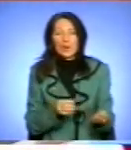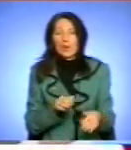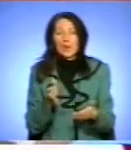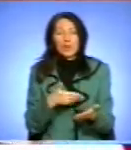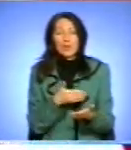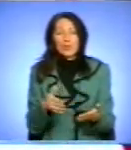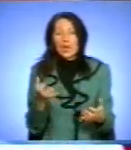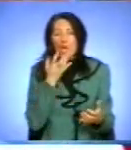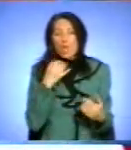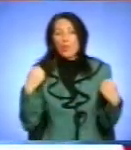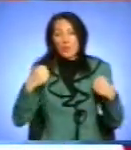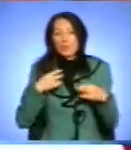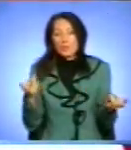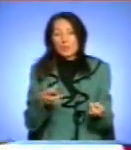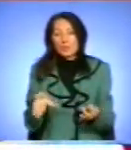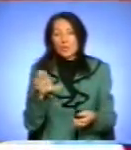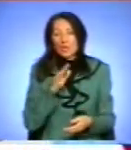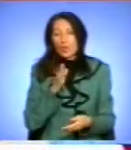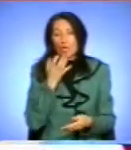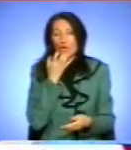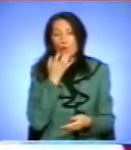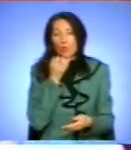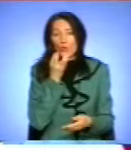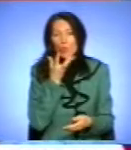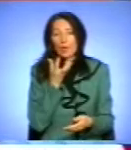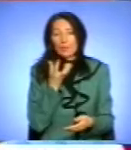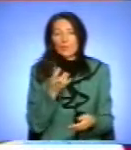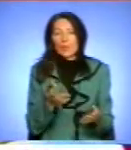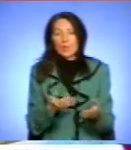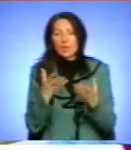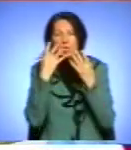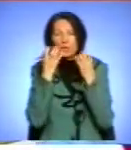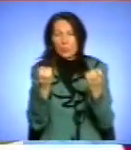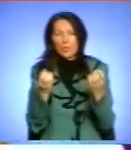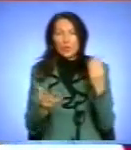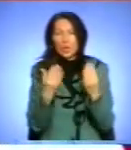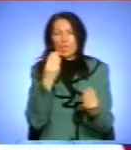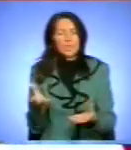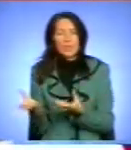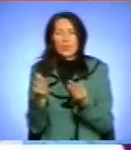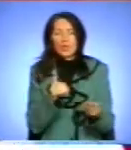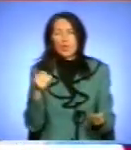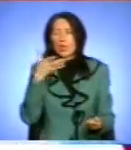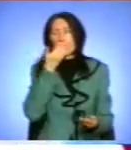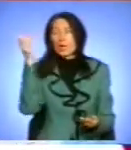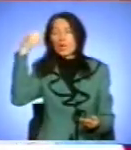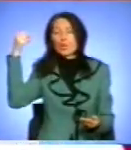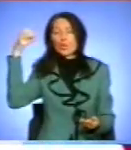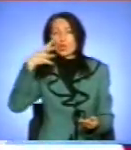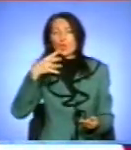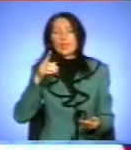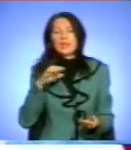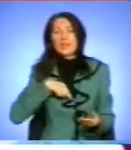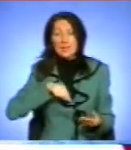Тепло вдіватись потрібно і все буде добре. А от, наприклад, похмурі дні не впливають на те, що нема сонечка, на настрій? Ну, на настрій,